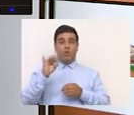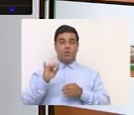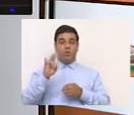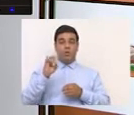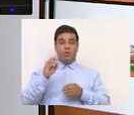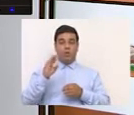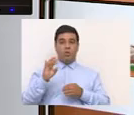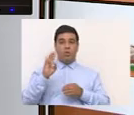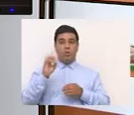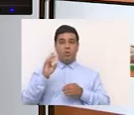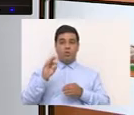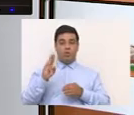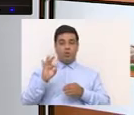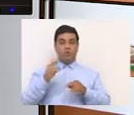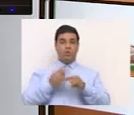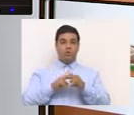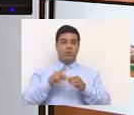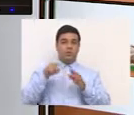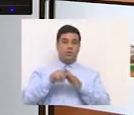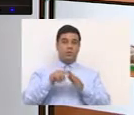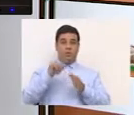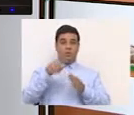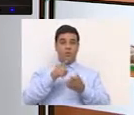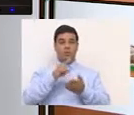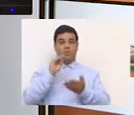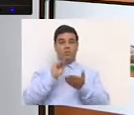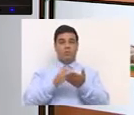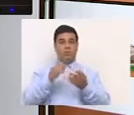не то, не то. Но запятая нужна обязательно.